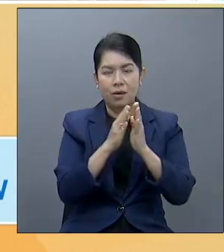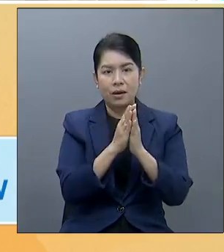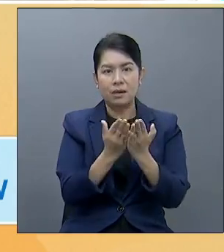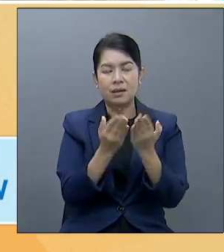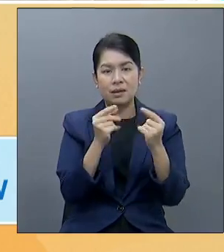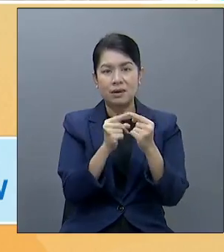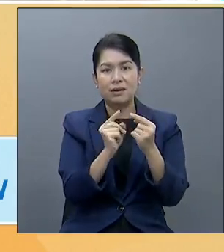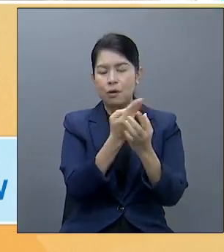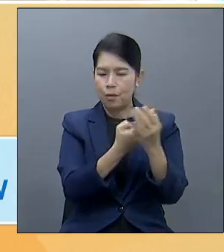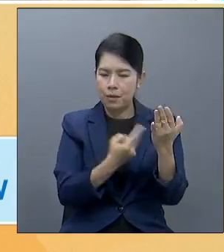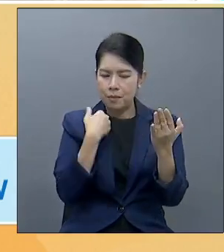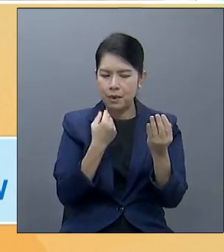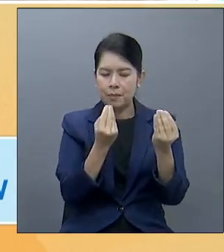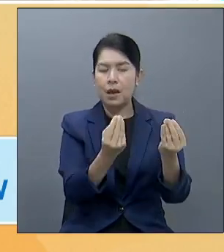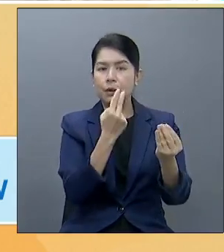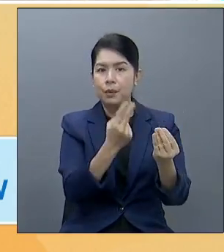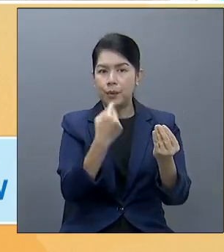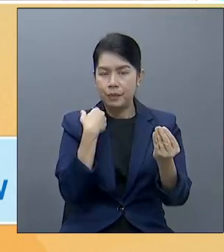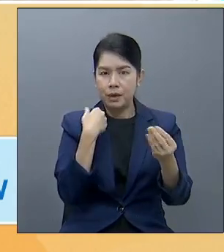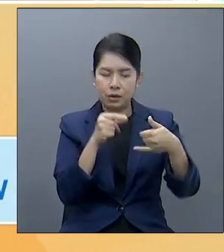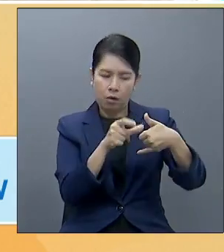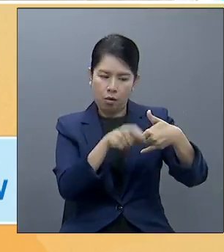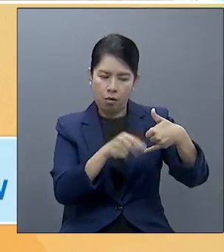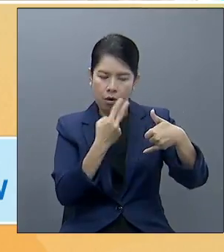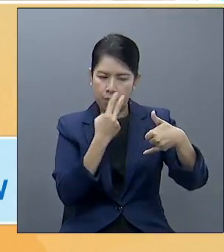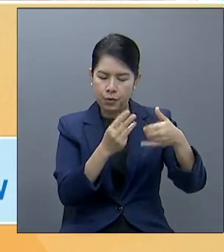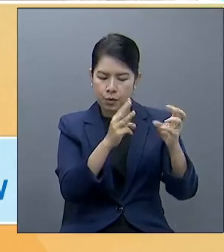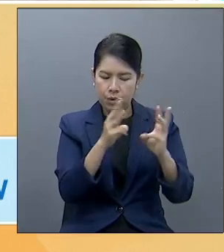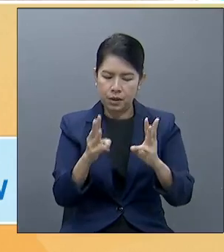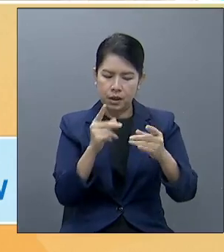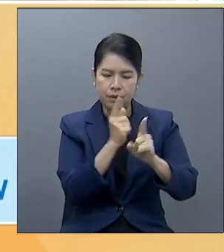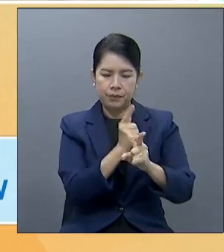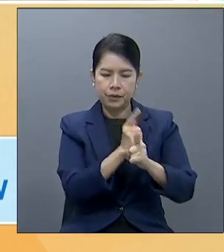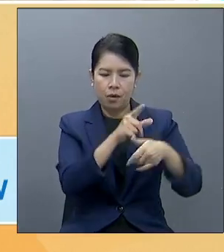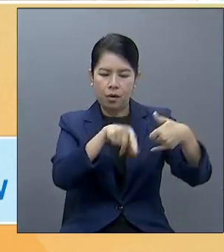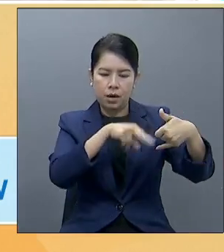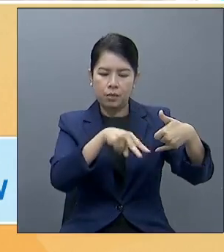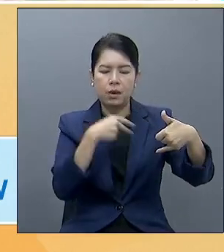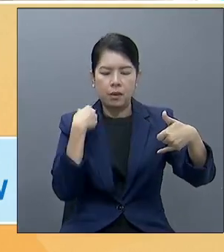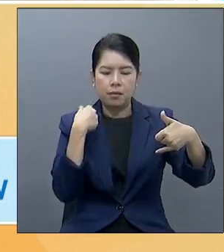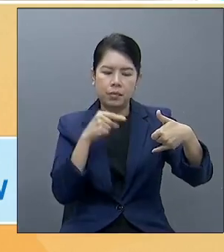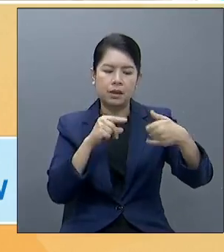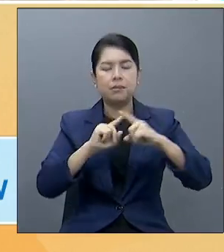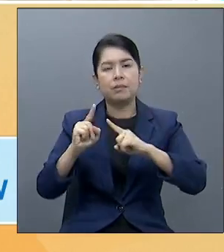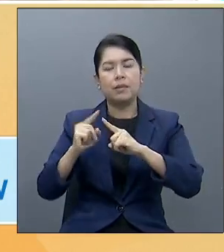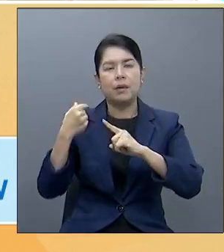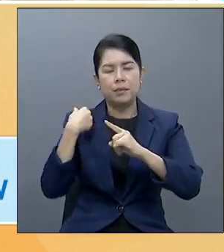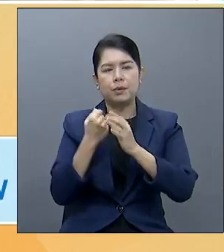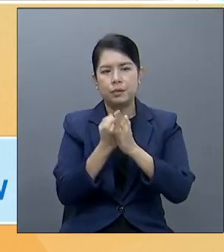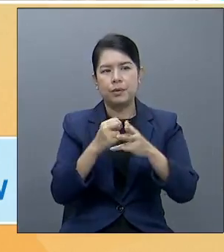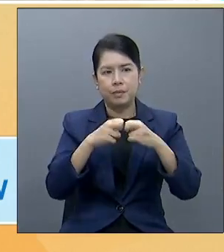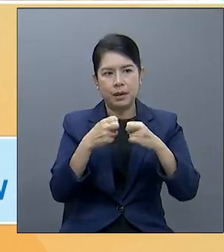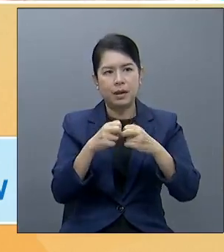ผลของการพัฒนาเด็กว่าเลี้ยงดูแต่ละช่วงวัยเป็นยังไงถ้าเราเห็นปัญหาที่ผิดปกติพัฒนาการไม่สมวัยมันก็จะแก้ปัญหาได้ทันท่ว